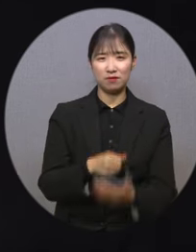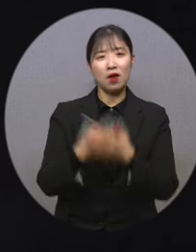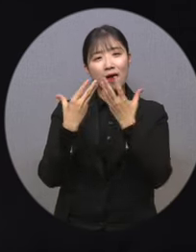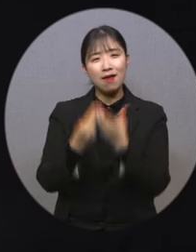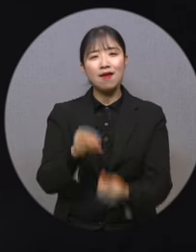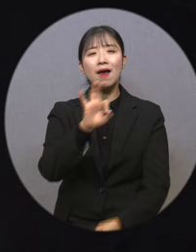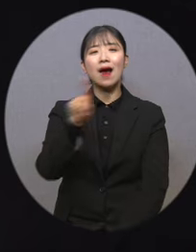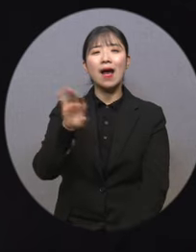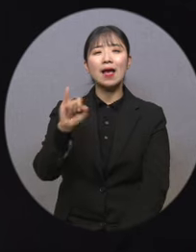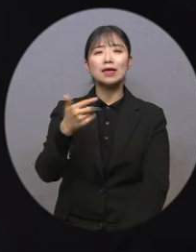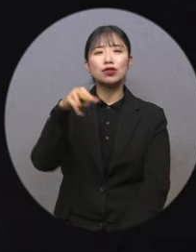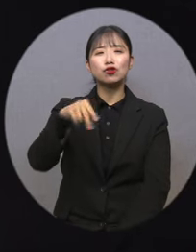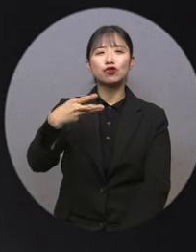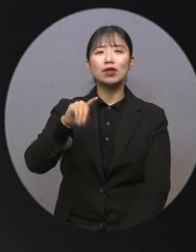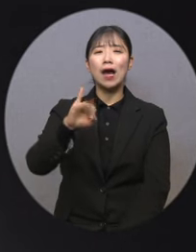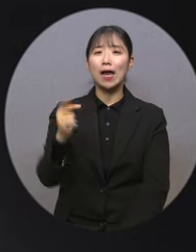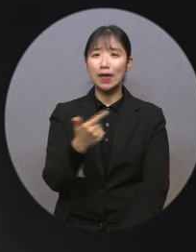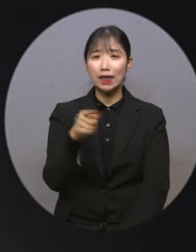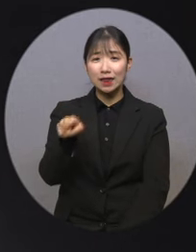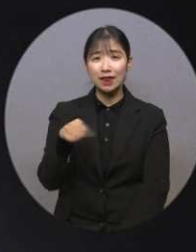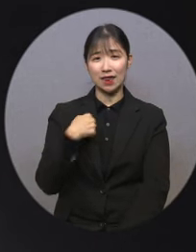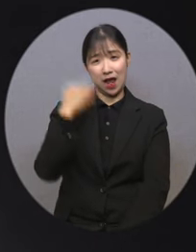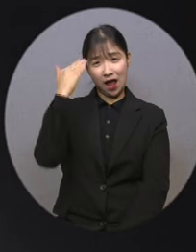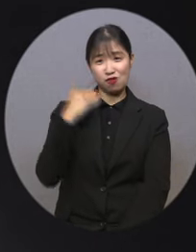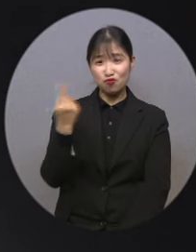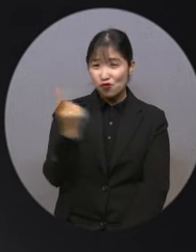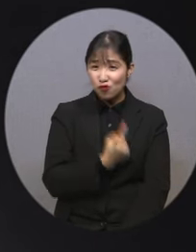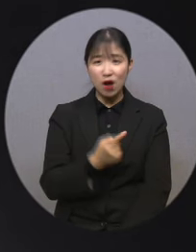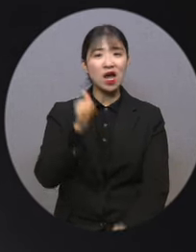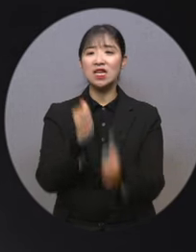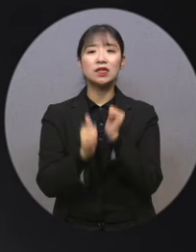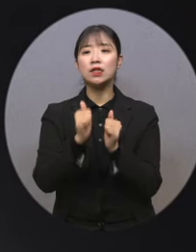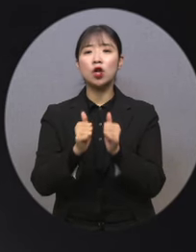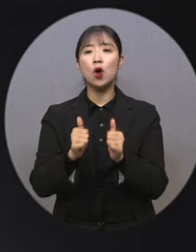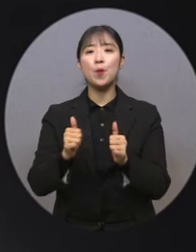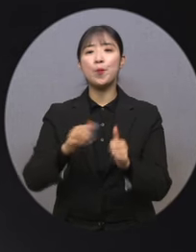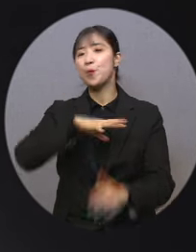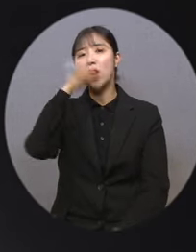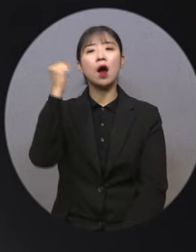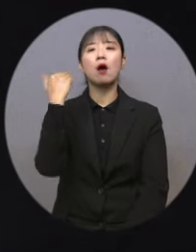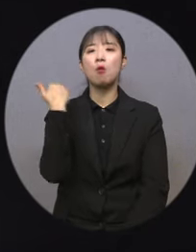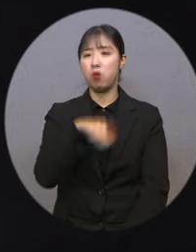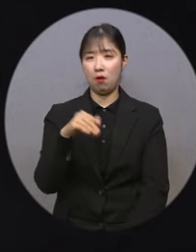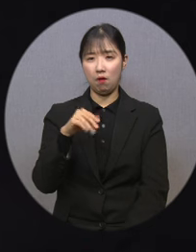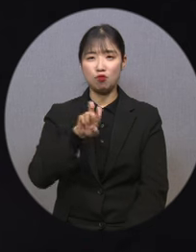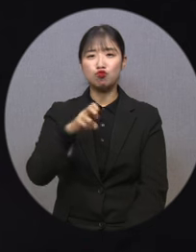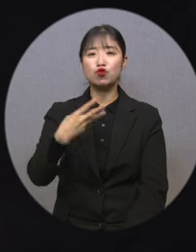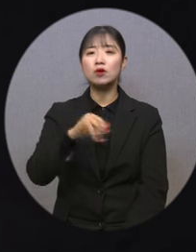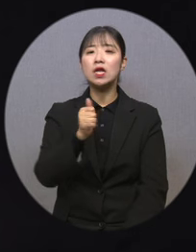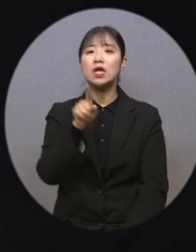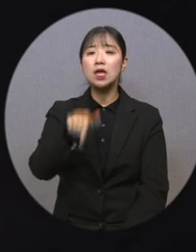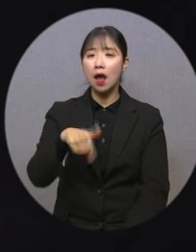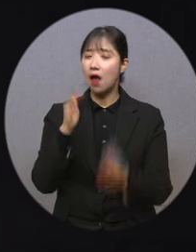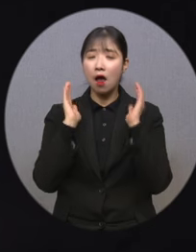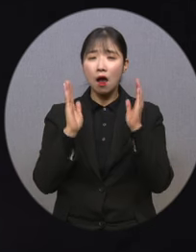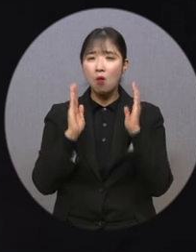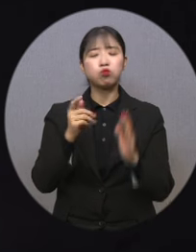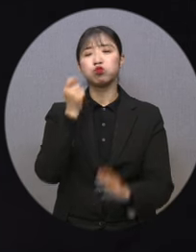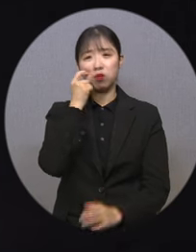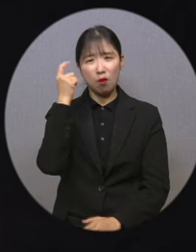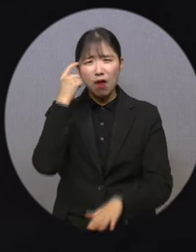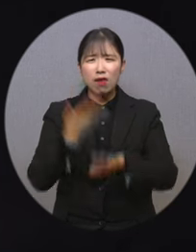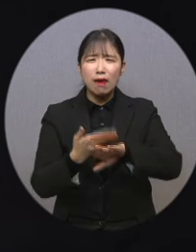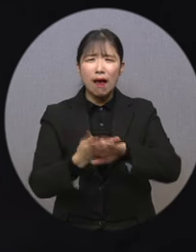오면은 시험에 붙을 수가 없어요. 물리학을 공부할 수가 없어요. 왜? 뭐 다른 과목을 다 해야